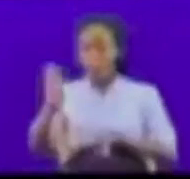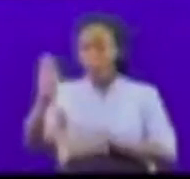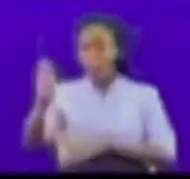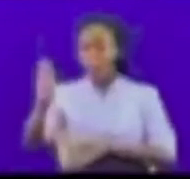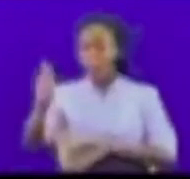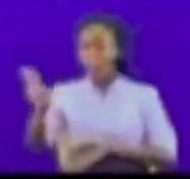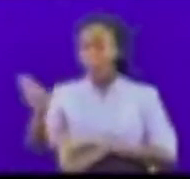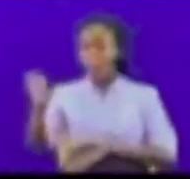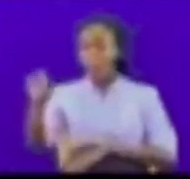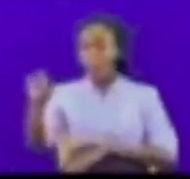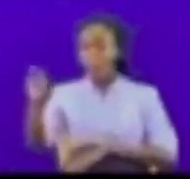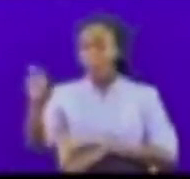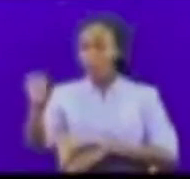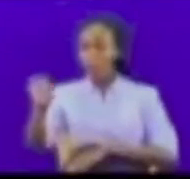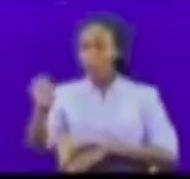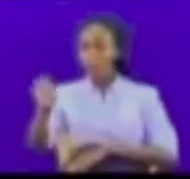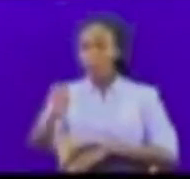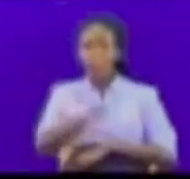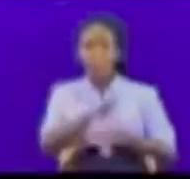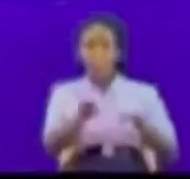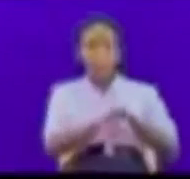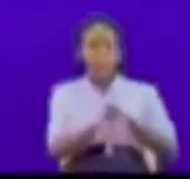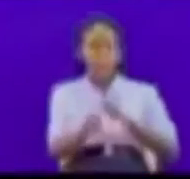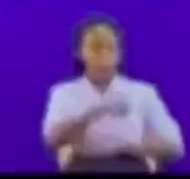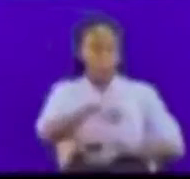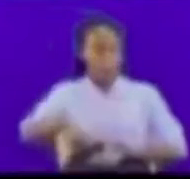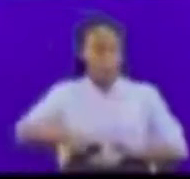rais wa Jamhuri ya Muungano wa Tanzania.